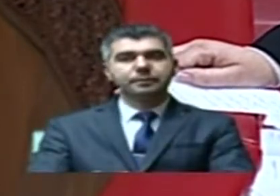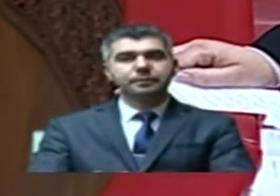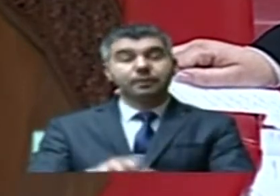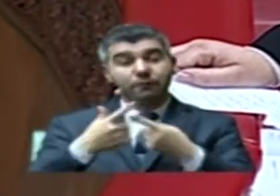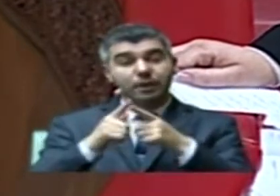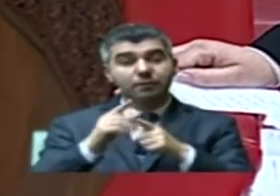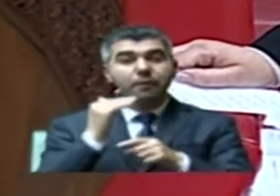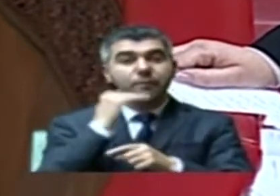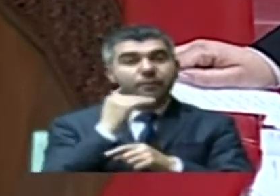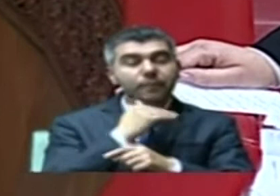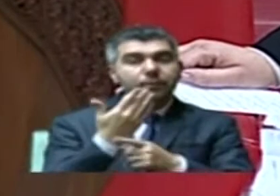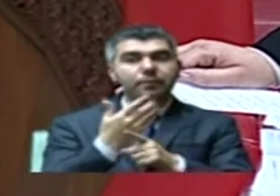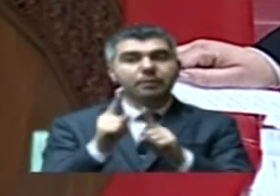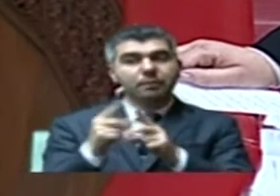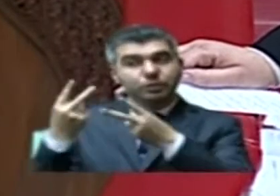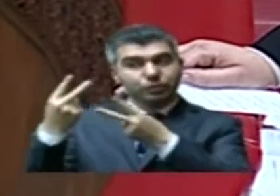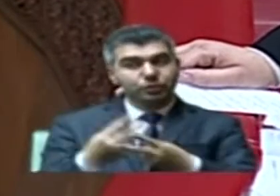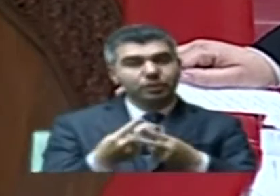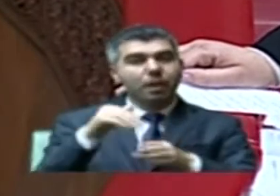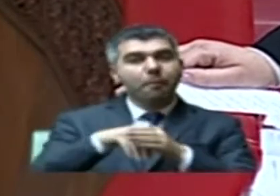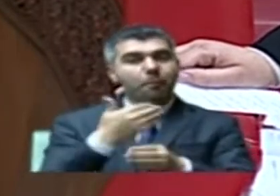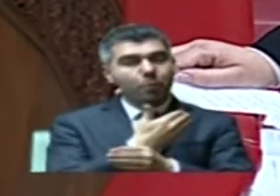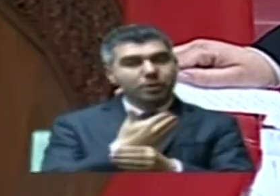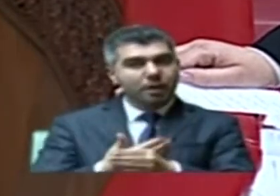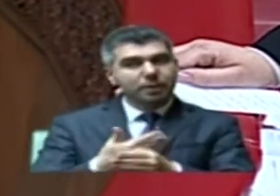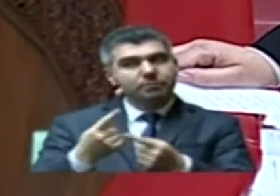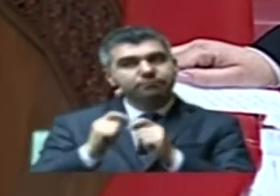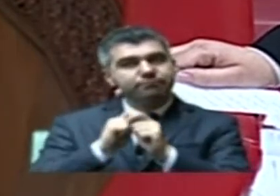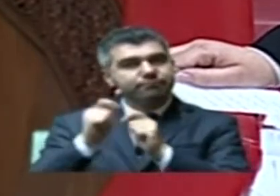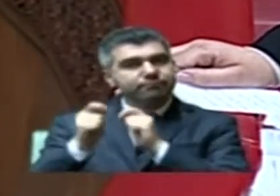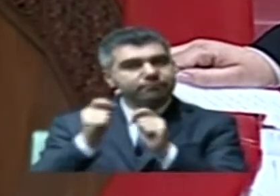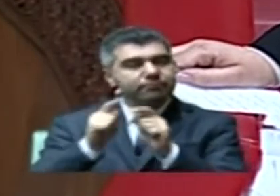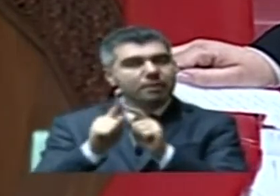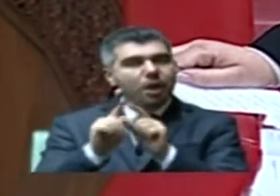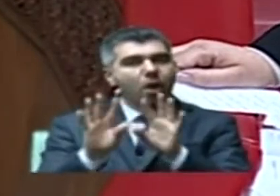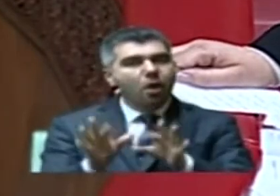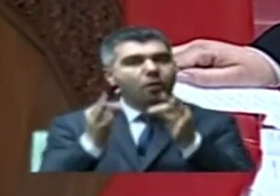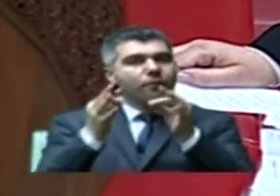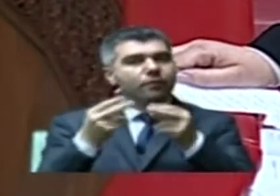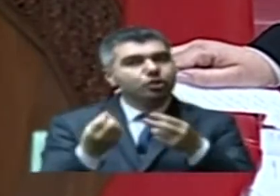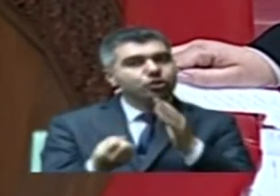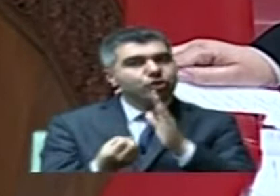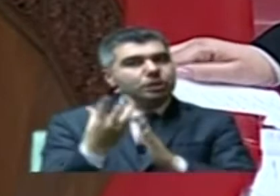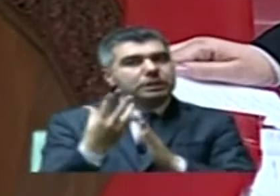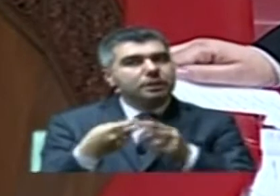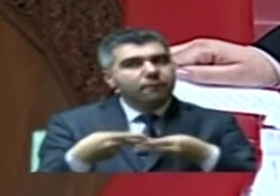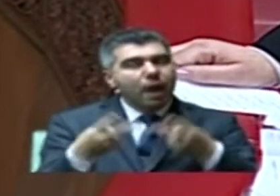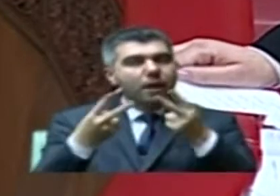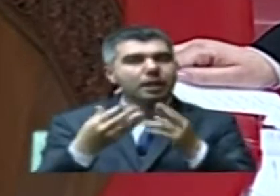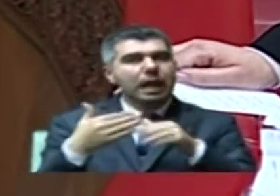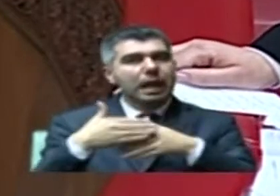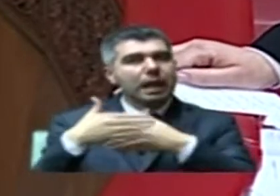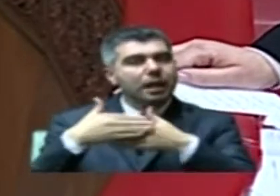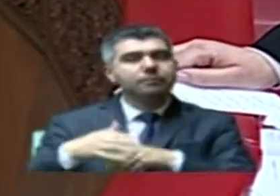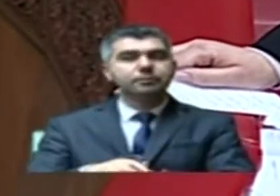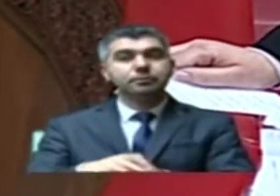كنتظروا التسريع كذلك منين يجي لهذه الغرفه انه يكون واحد التفاعل ايجابي من اجل الاسهام في يعني في الخروج ديالو في اقرب الاجل، لانه